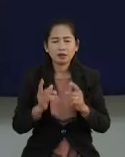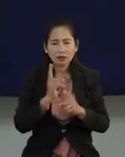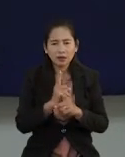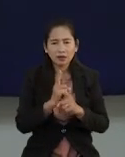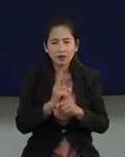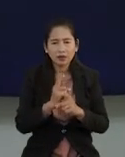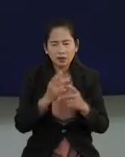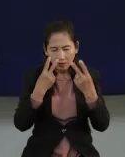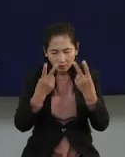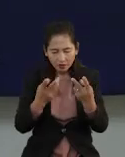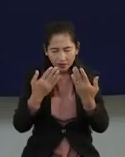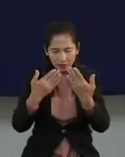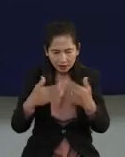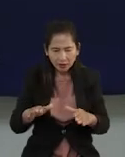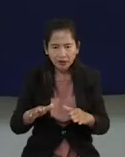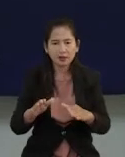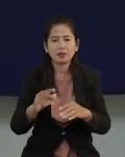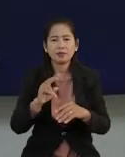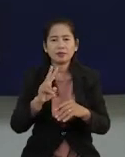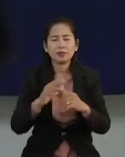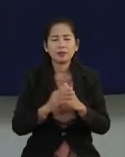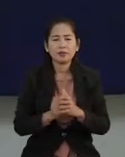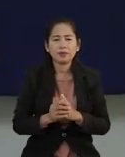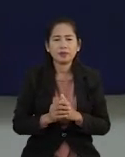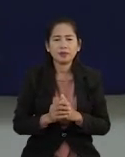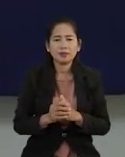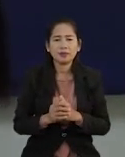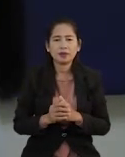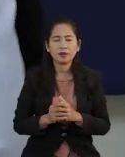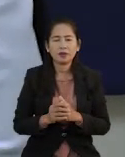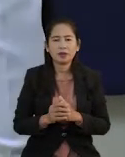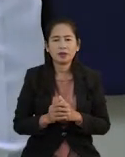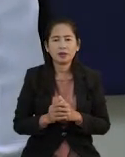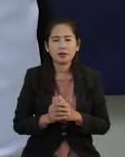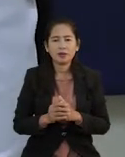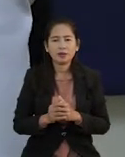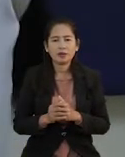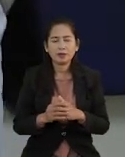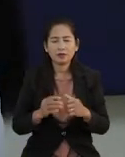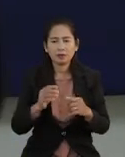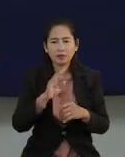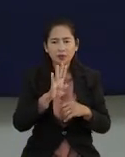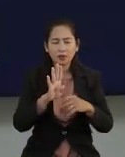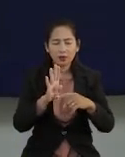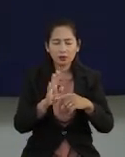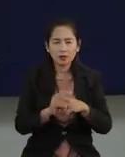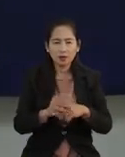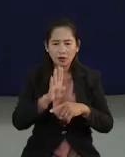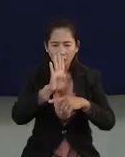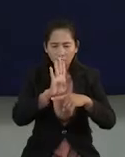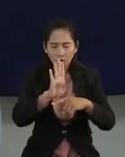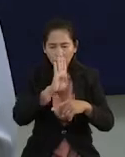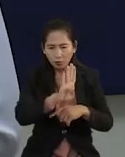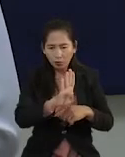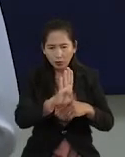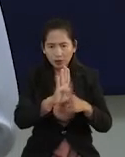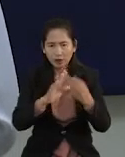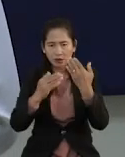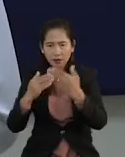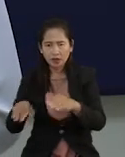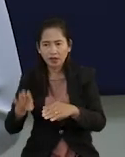trớ rốt à ná đá bạch đằng pi ná bay ở cao tỏ tự buồn buồn chạy đằng buồn bàn